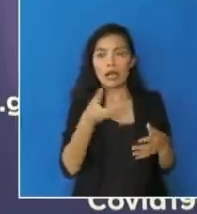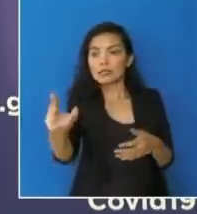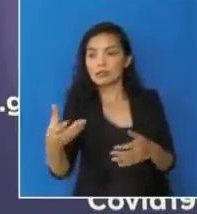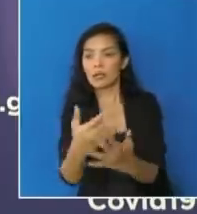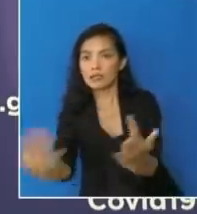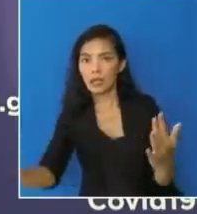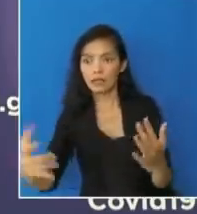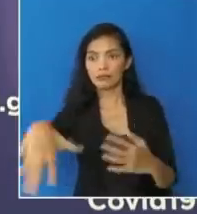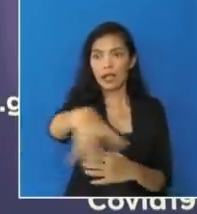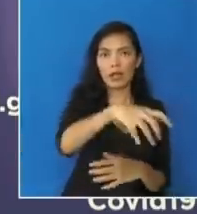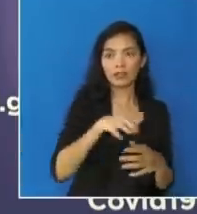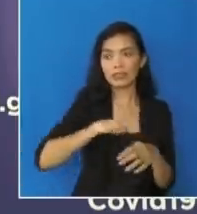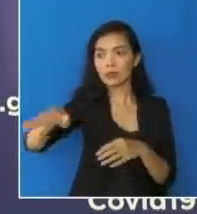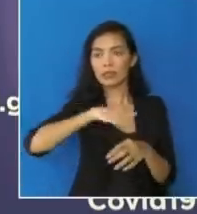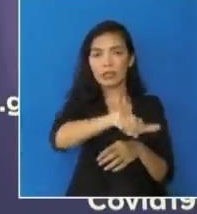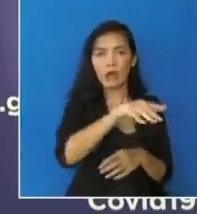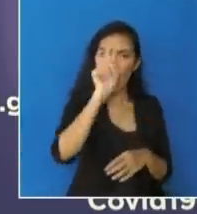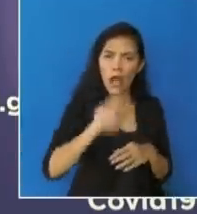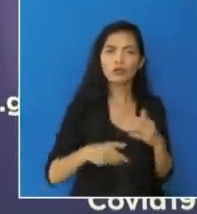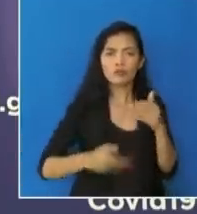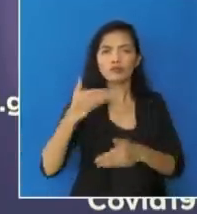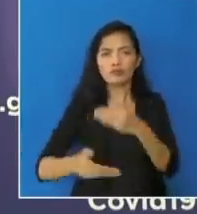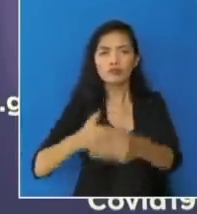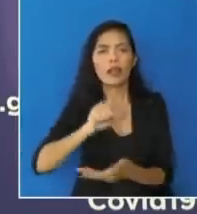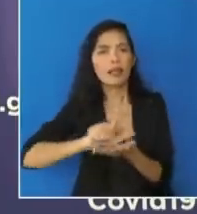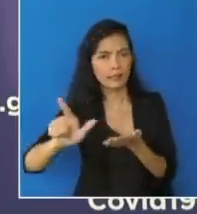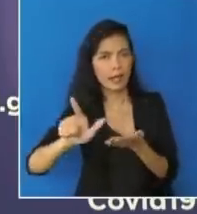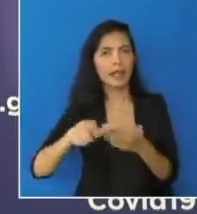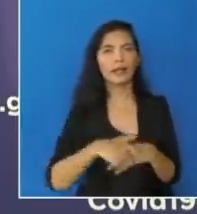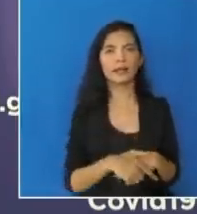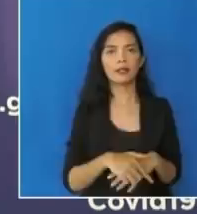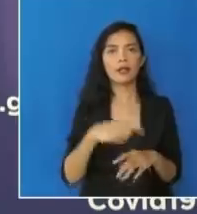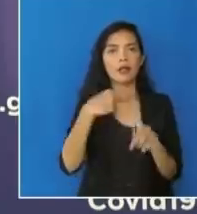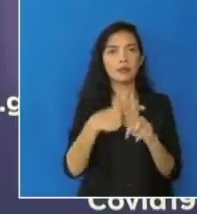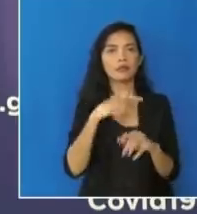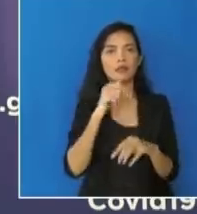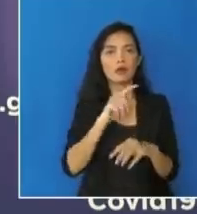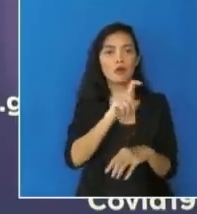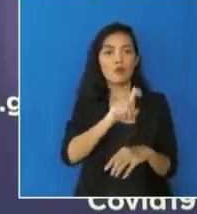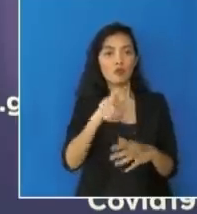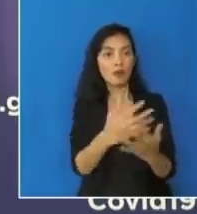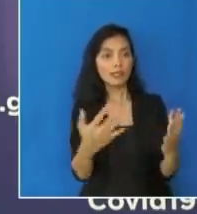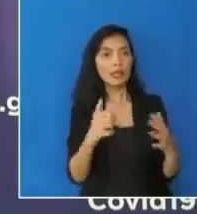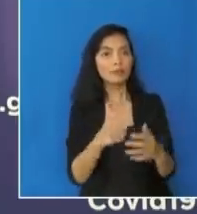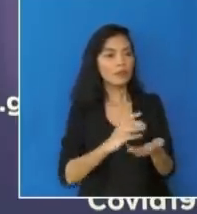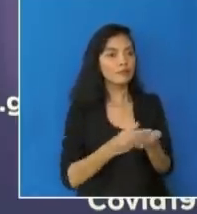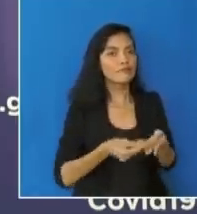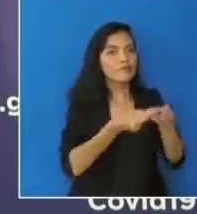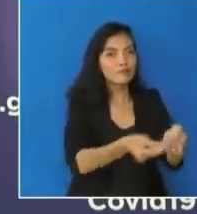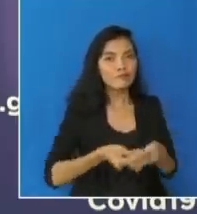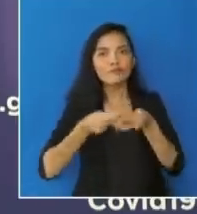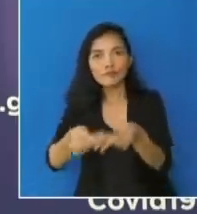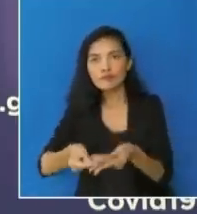yang berada di daerah. Pastikan bahwa ini lancar dan bisa memenuhi kebutuhan masyarakat